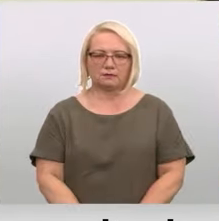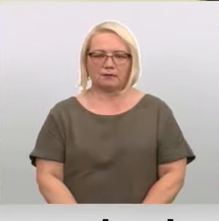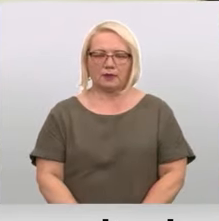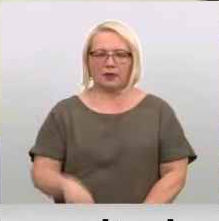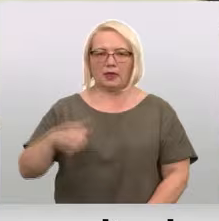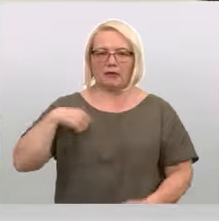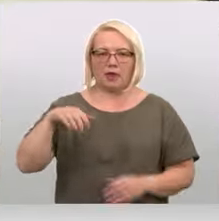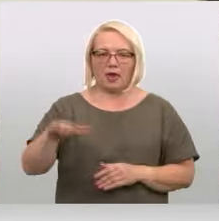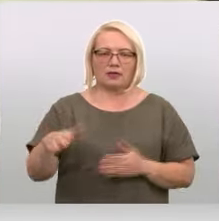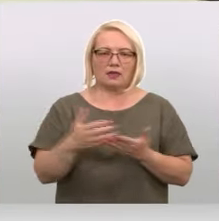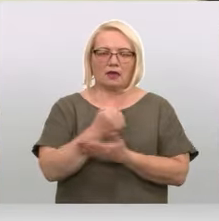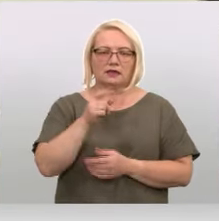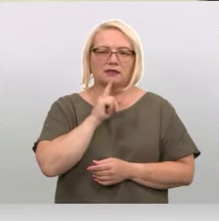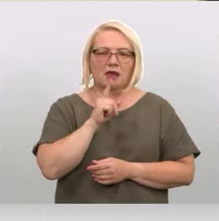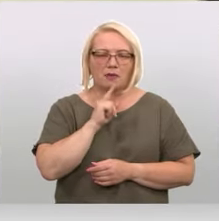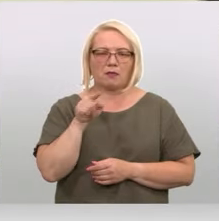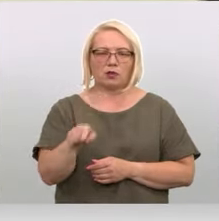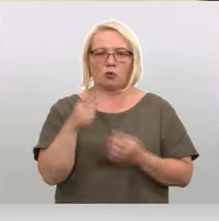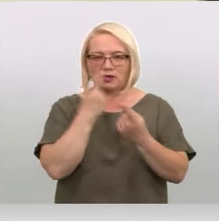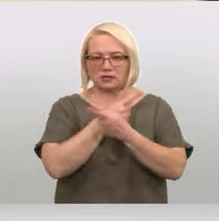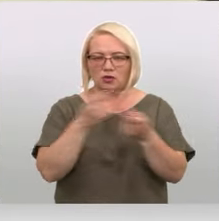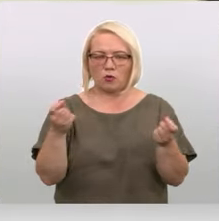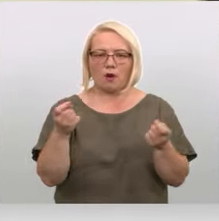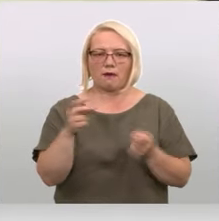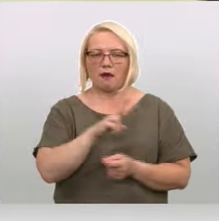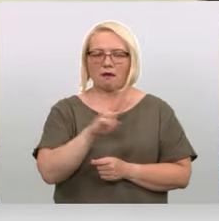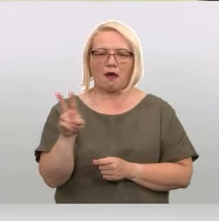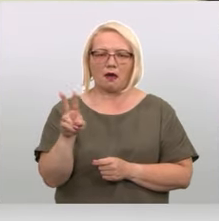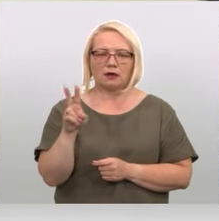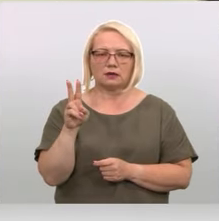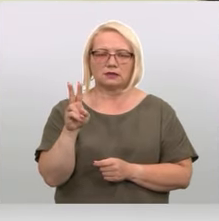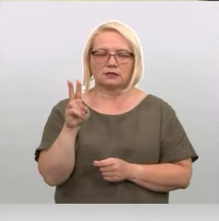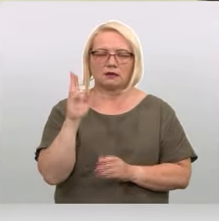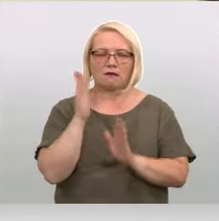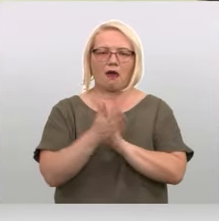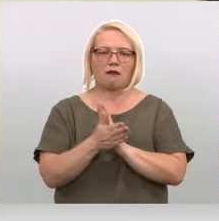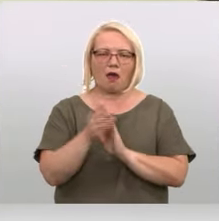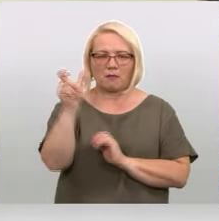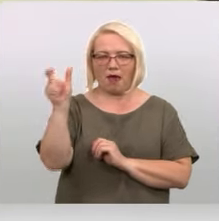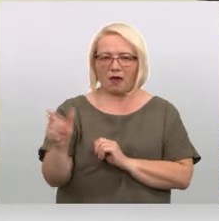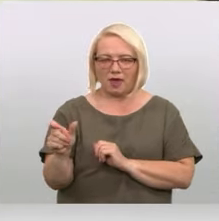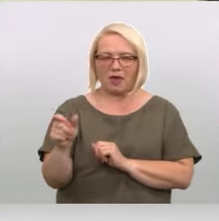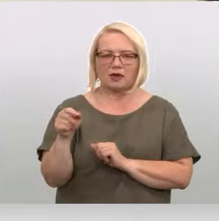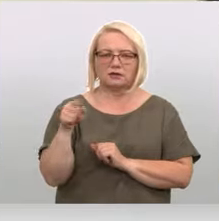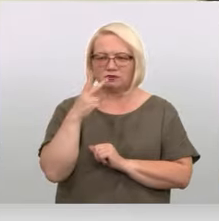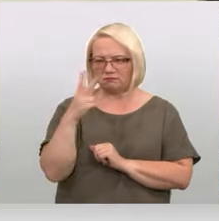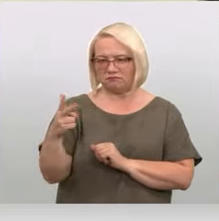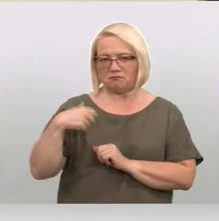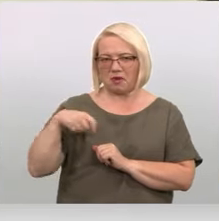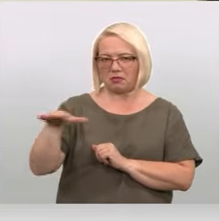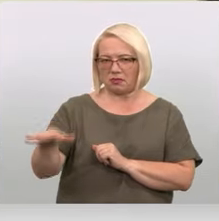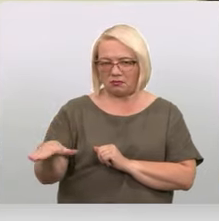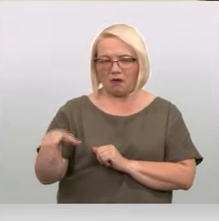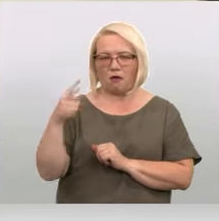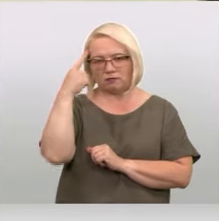Meitenīte tika atrasta Liepājā, par to ziņoja kāds garām gājējs, kurš šo meitenīti Liepājā bija sastapis un attiecīgi